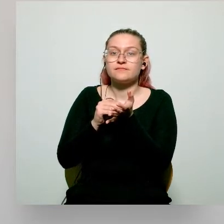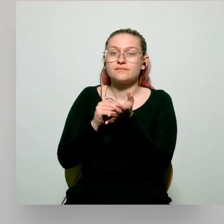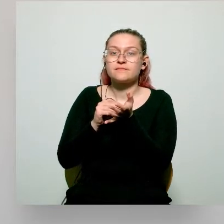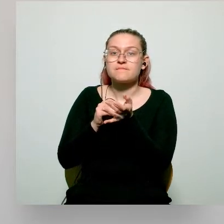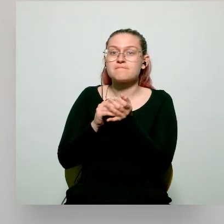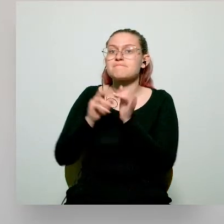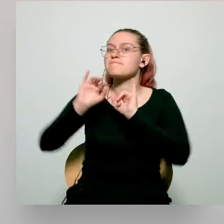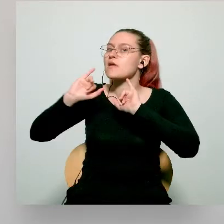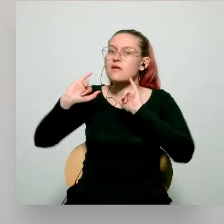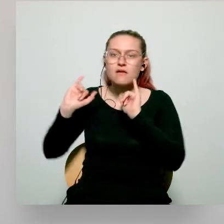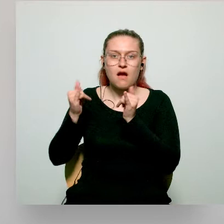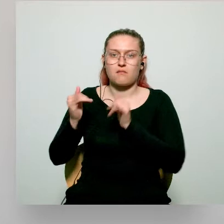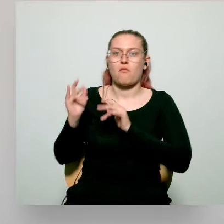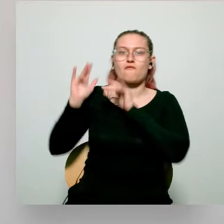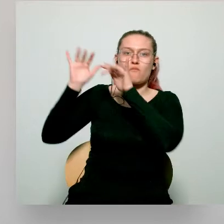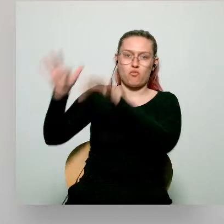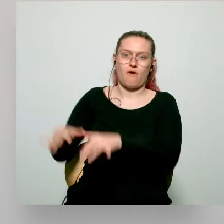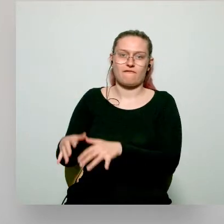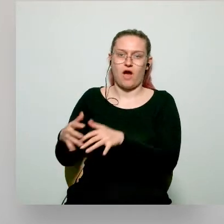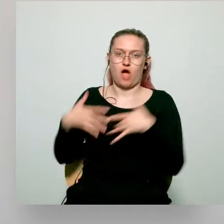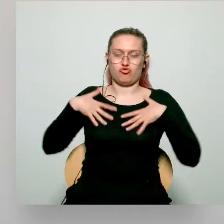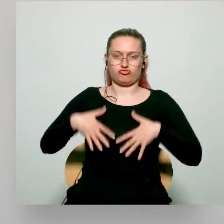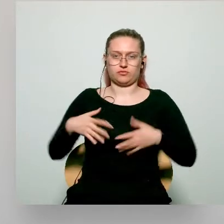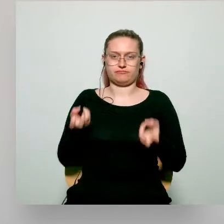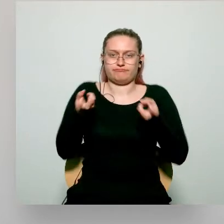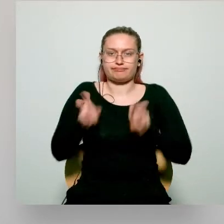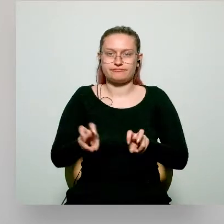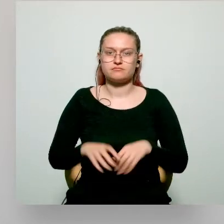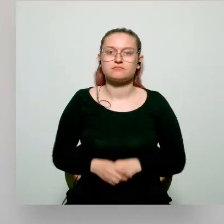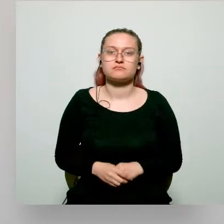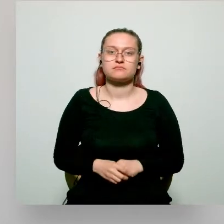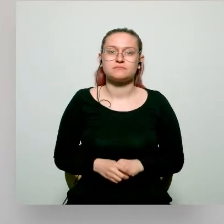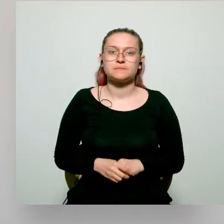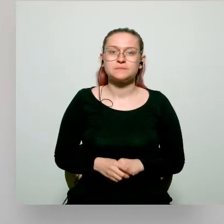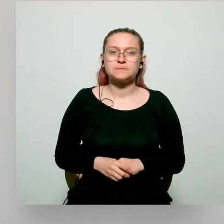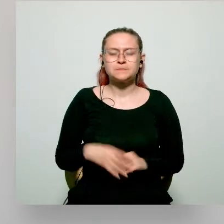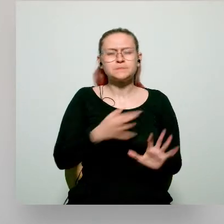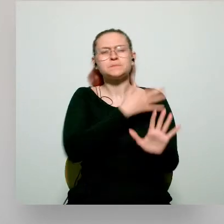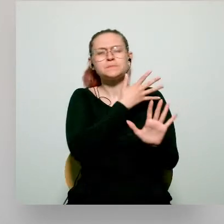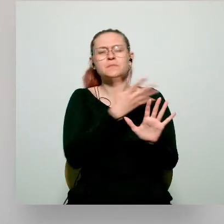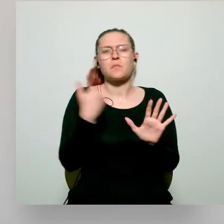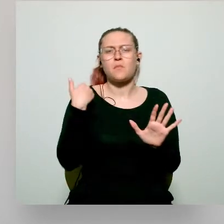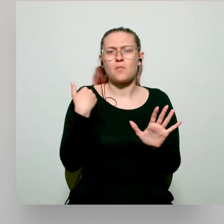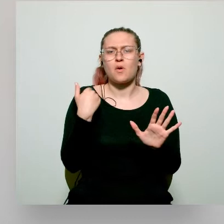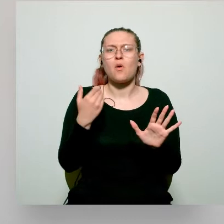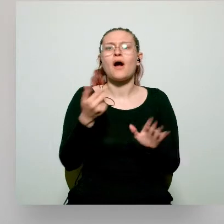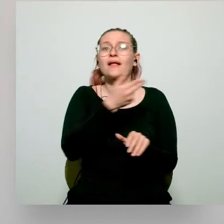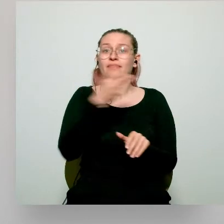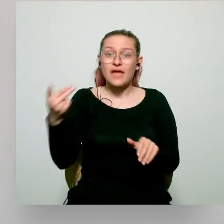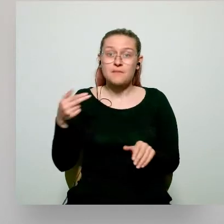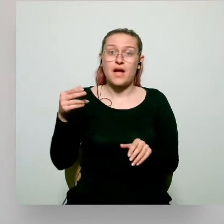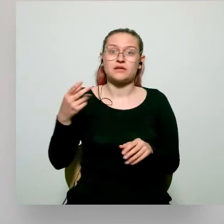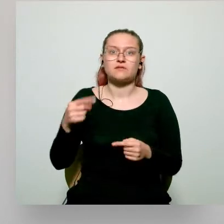istnieją w kształtowaniu tożsamości. Na razie mówiliśmy o tym konflikcie z kulturą rosyjską, prawda, i z tym innym,